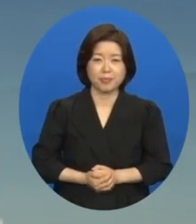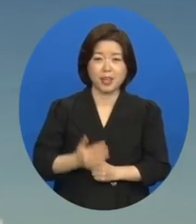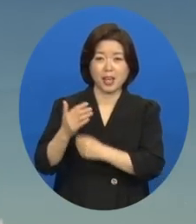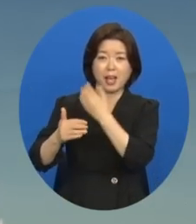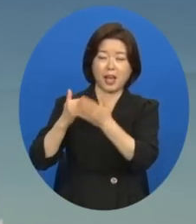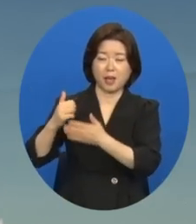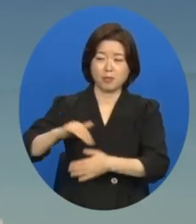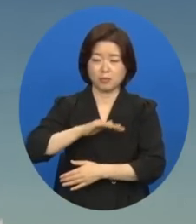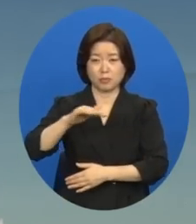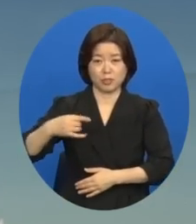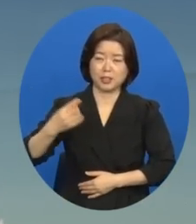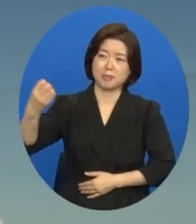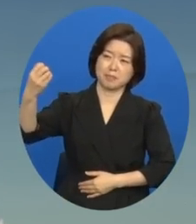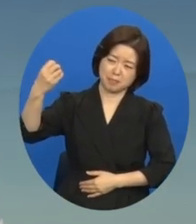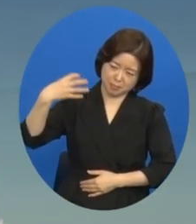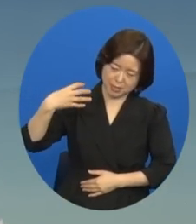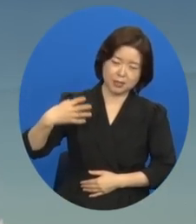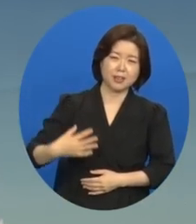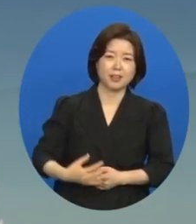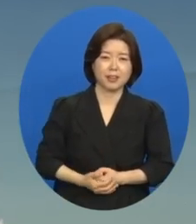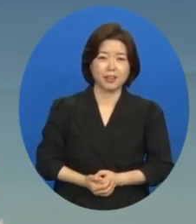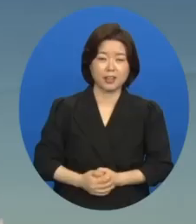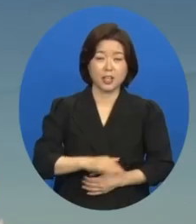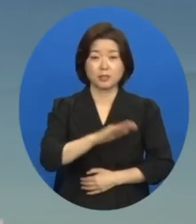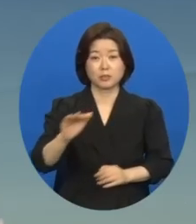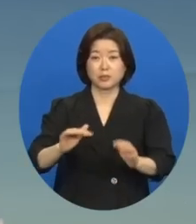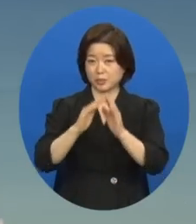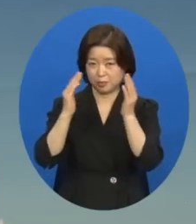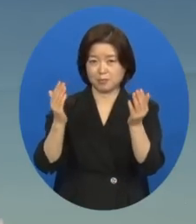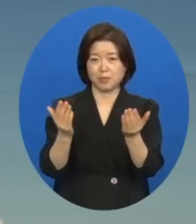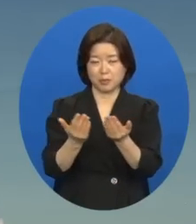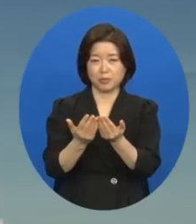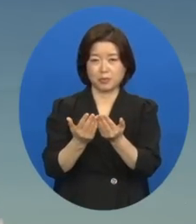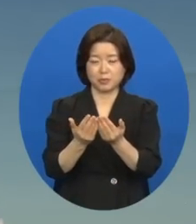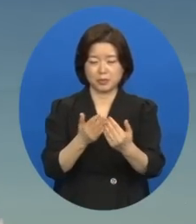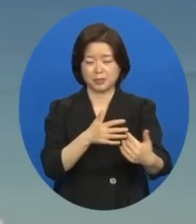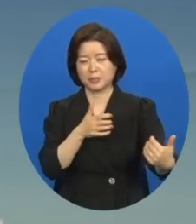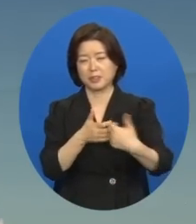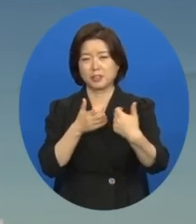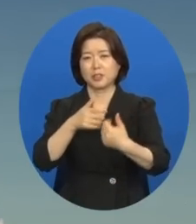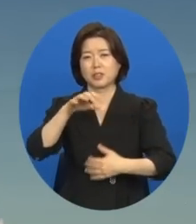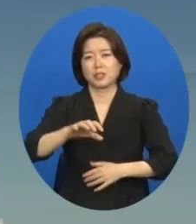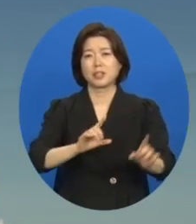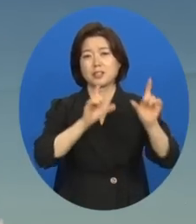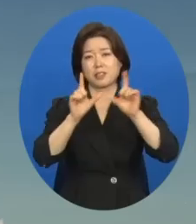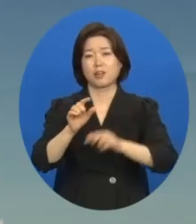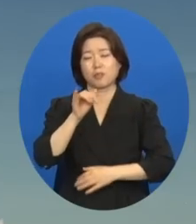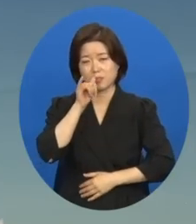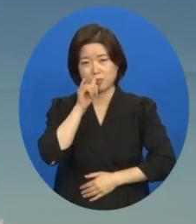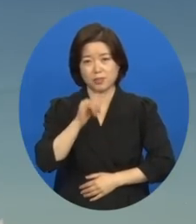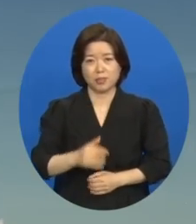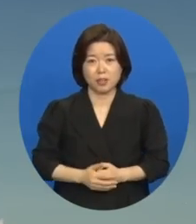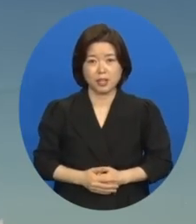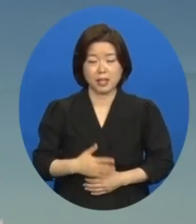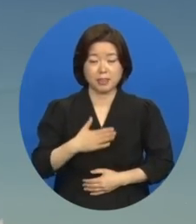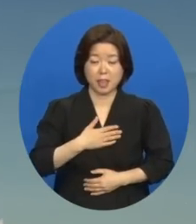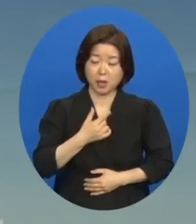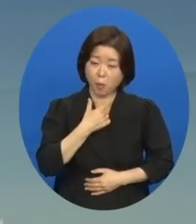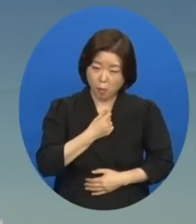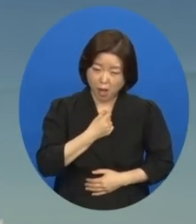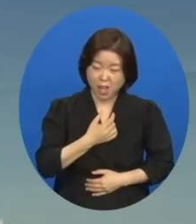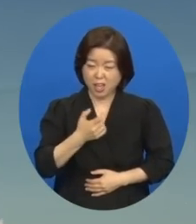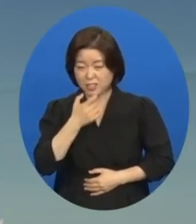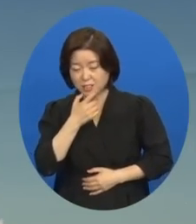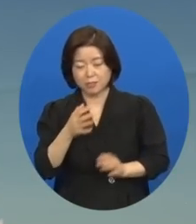하나님께서 우리에게 말씀하세요. 우리는 모두 전쟁터에서 살고 있습니다. 내가 원하건 원하지